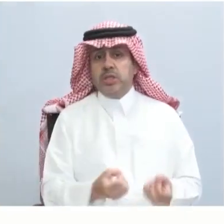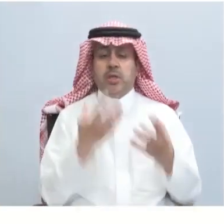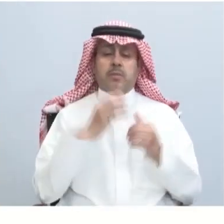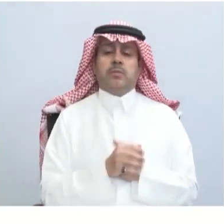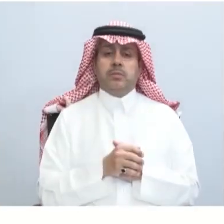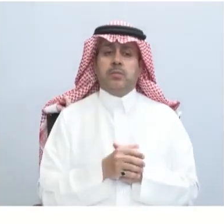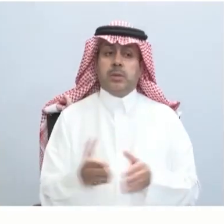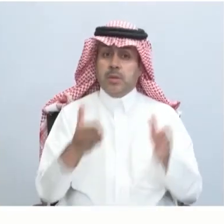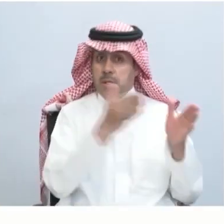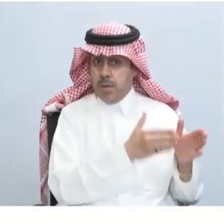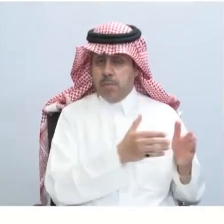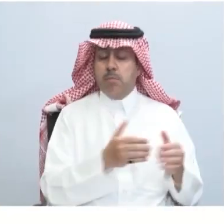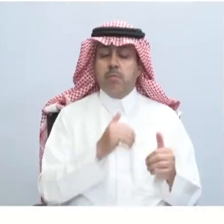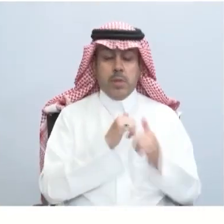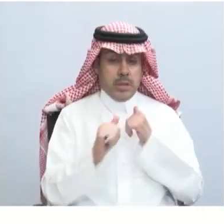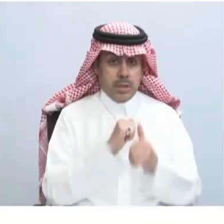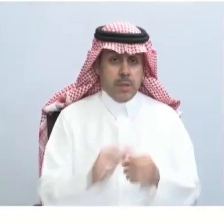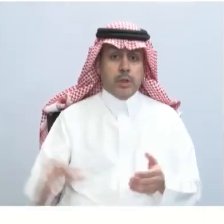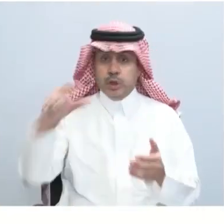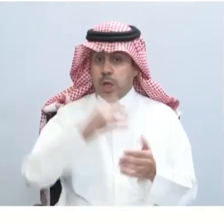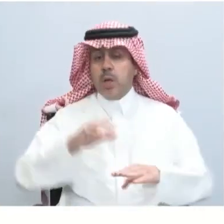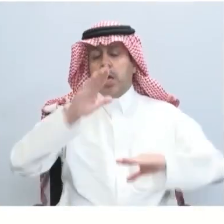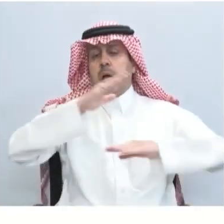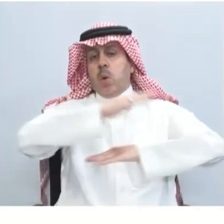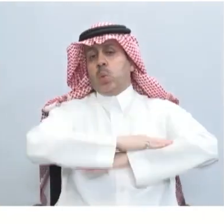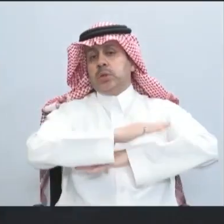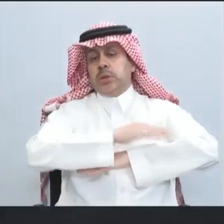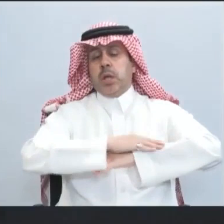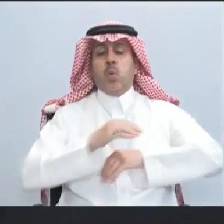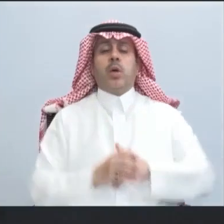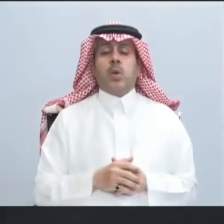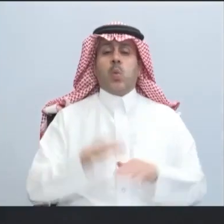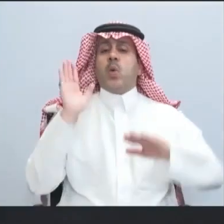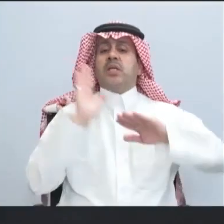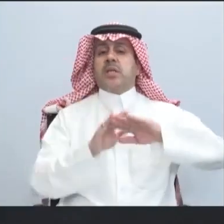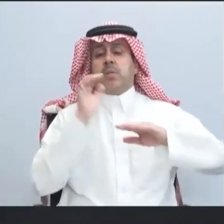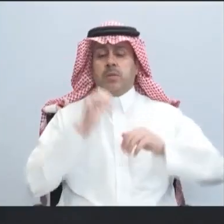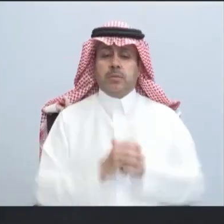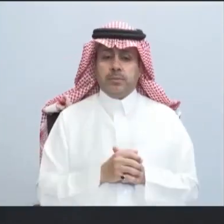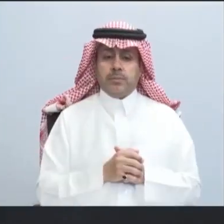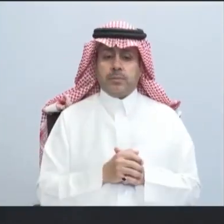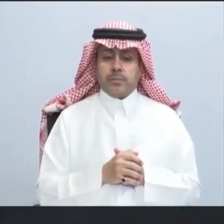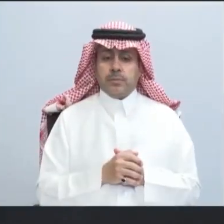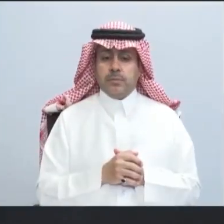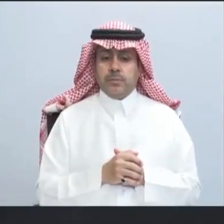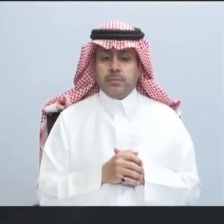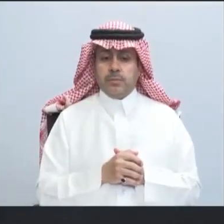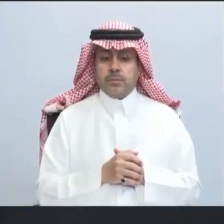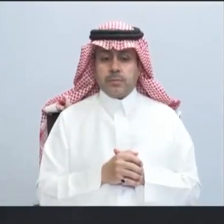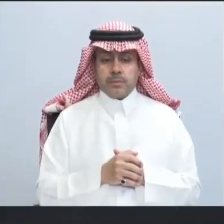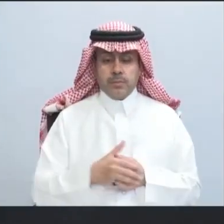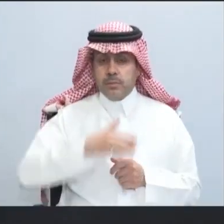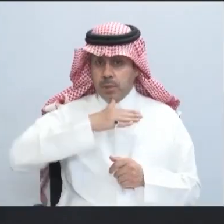الترغيب من اجدل الاساليب الدعويه والتربويه اين يا ابنائي الطلاب الطلبه اسلوب الترغيب في حديث النبي عليه